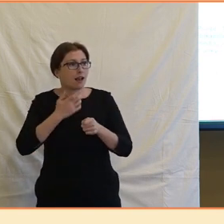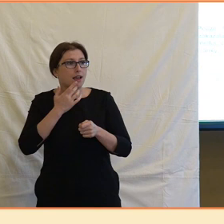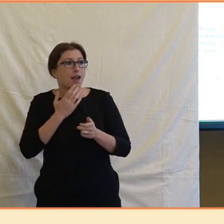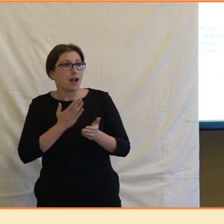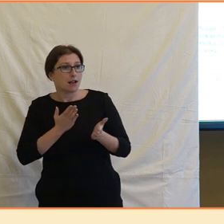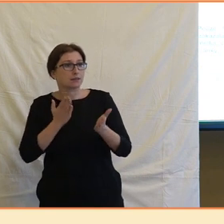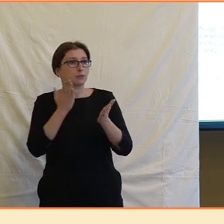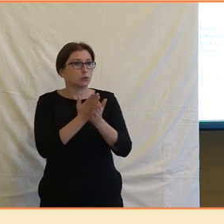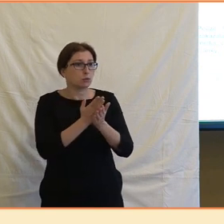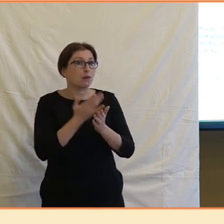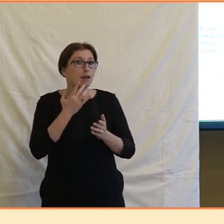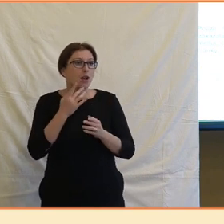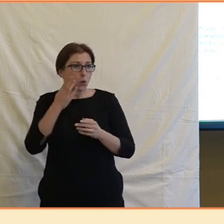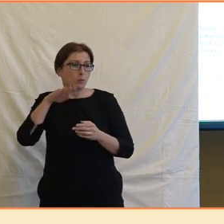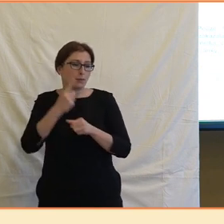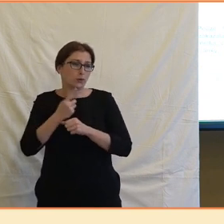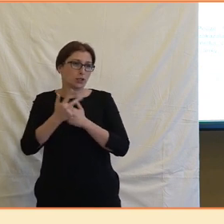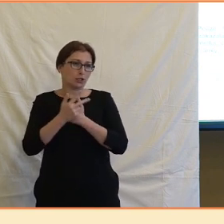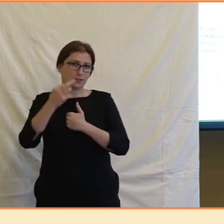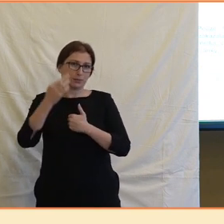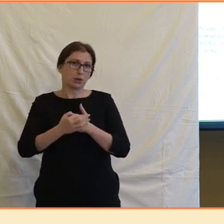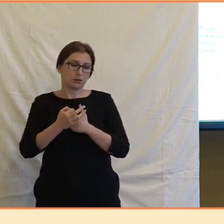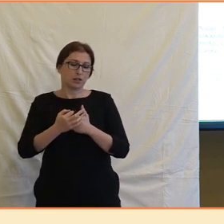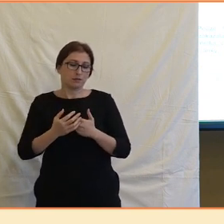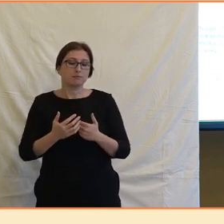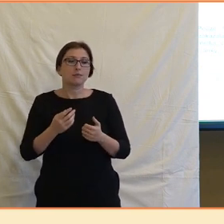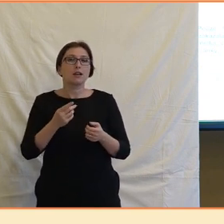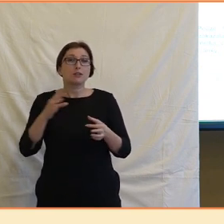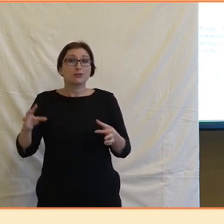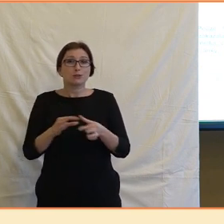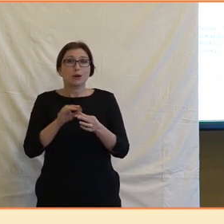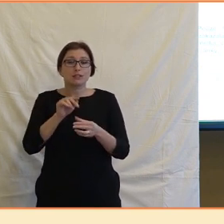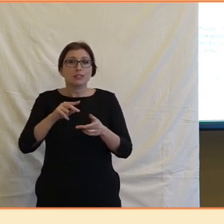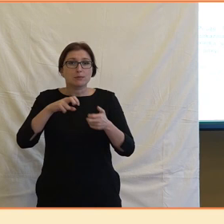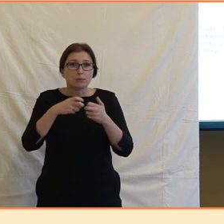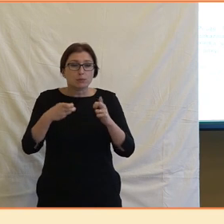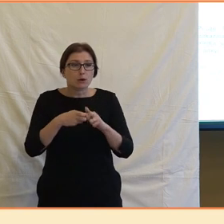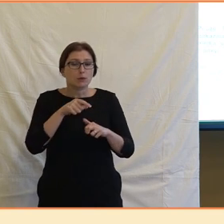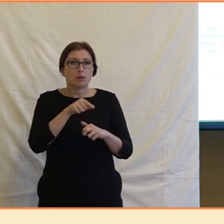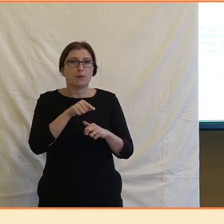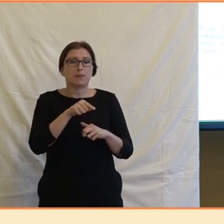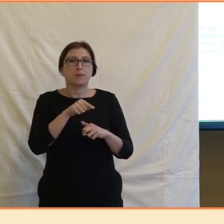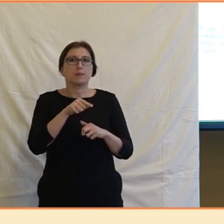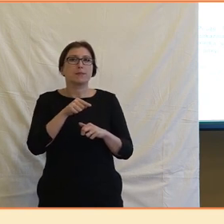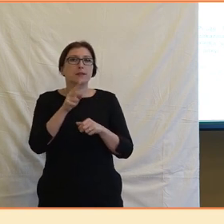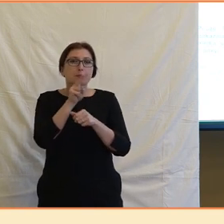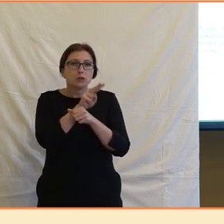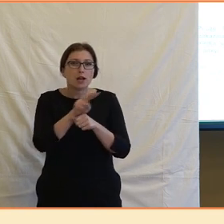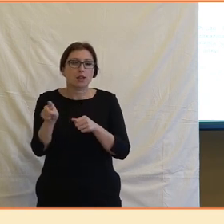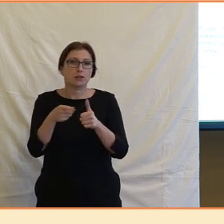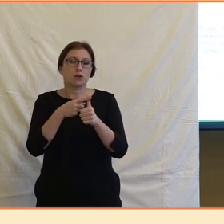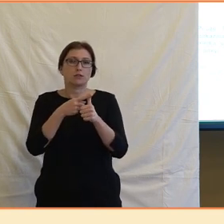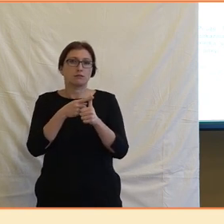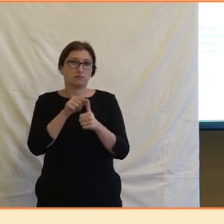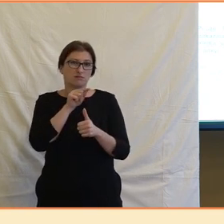na internetu. Což zejména v souvislosti s problematikou transparentnosti